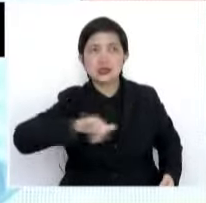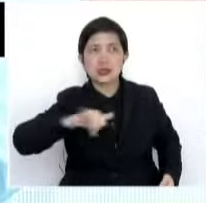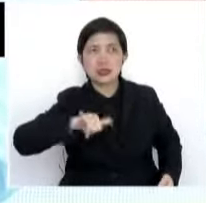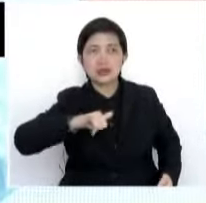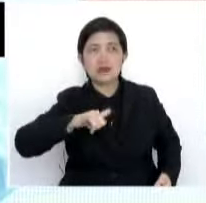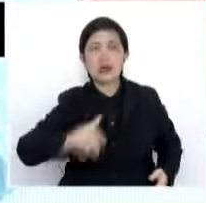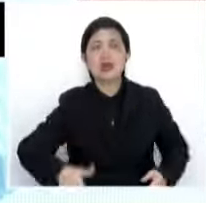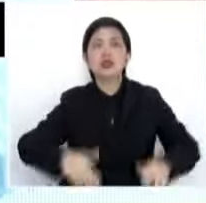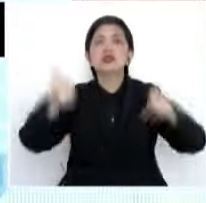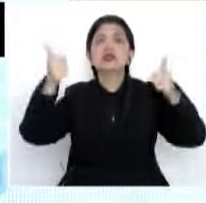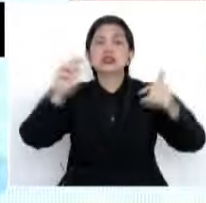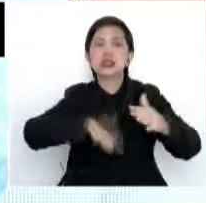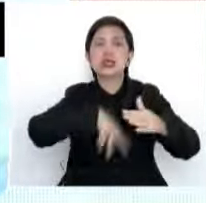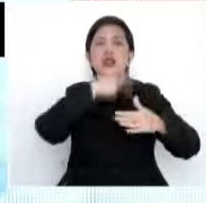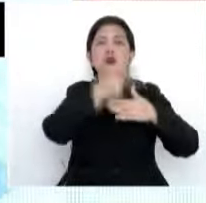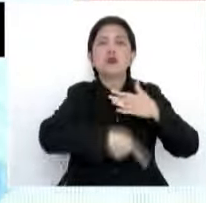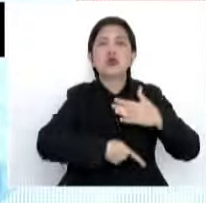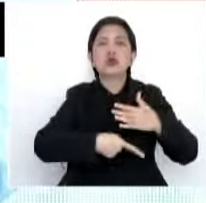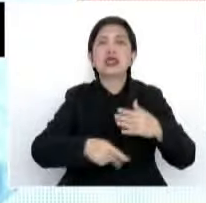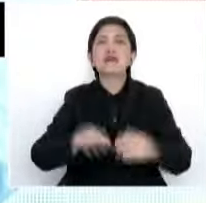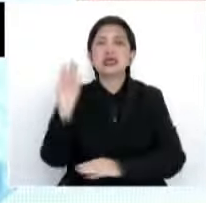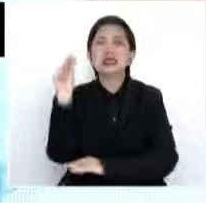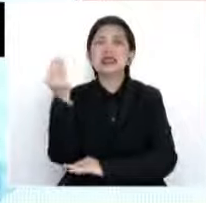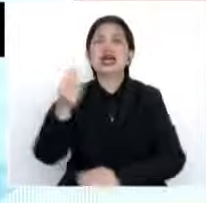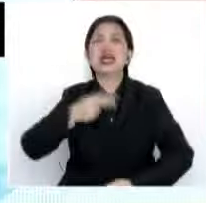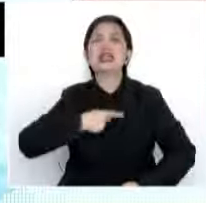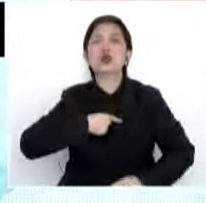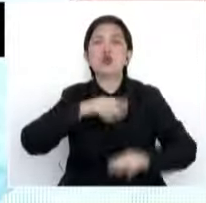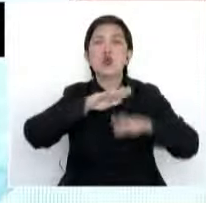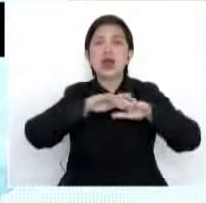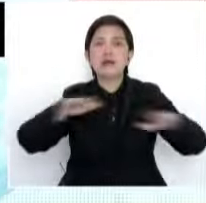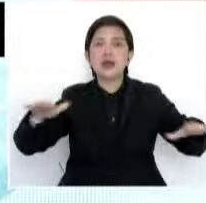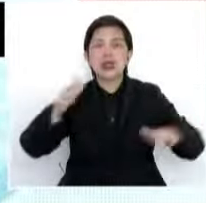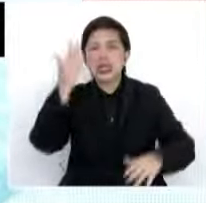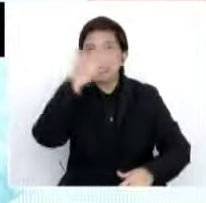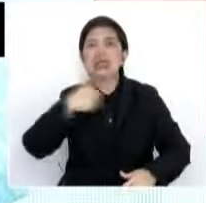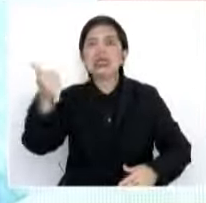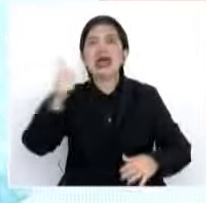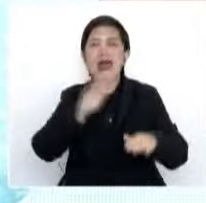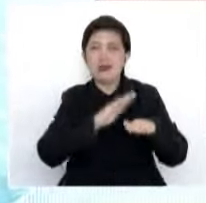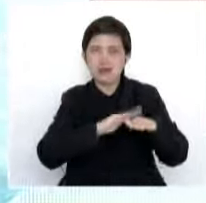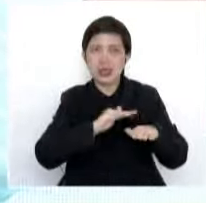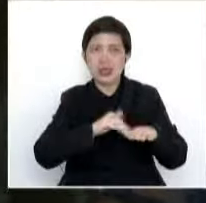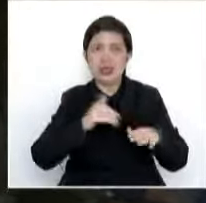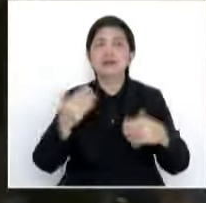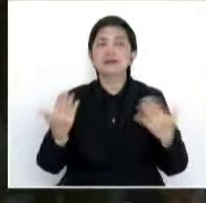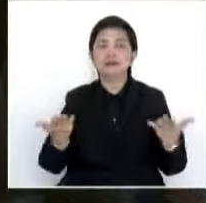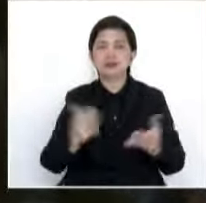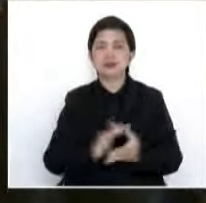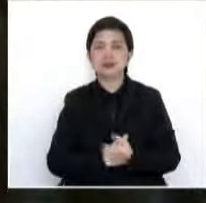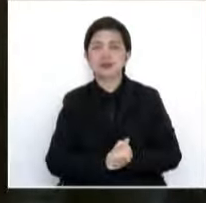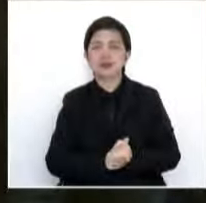kitaeskan PR Jaka Kenah adabnya W habis Terima